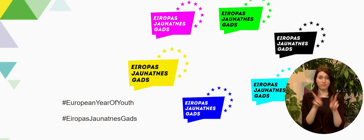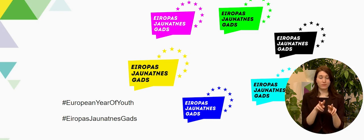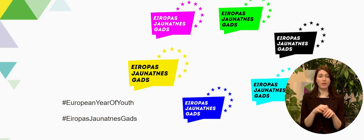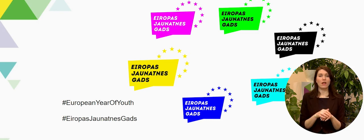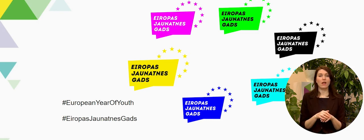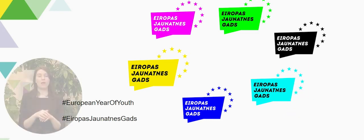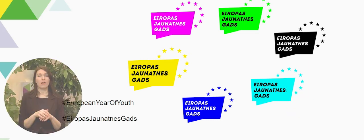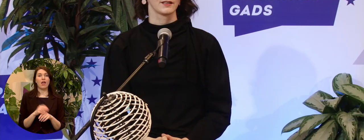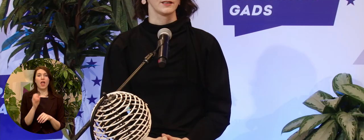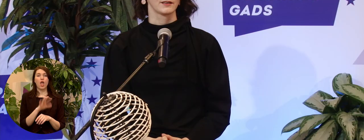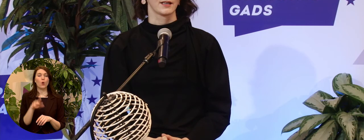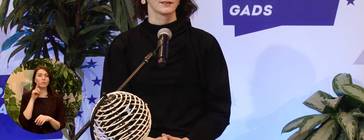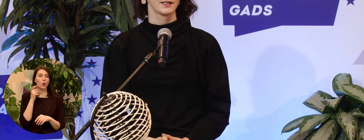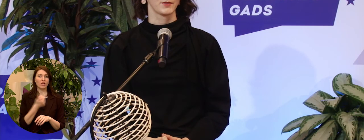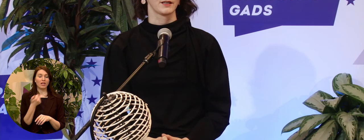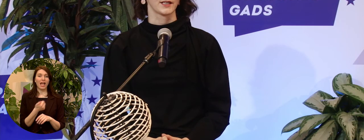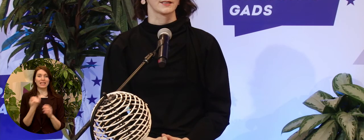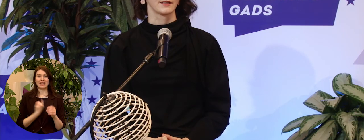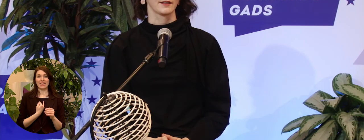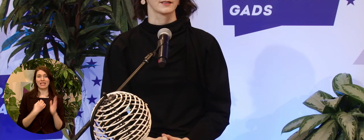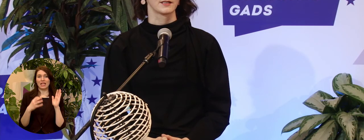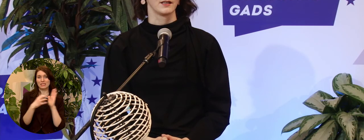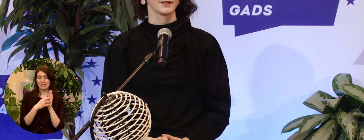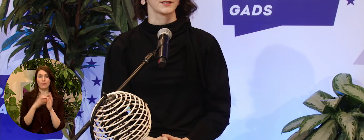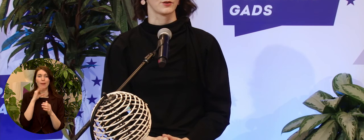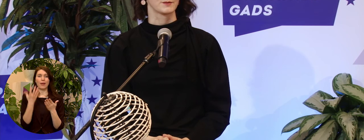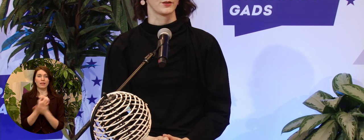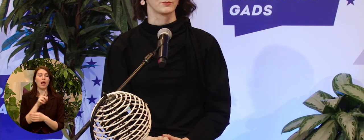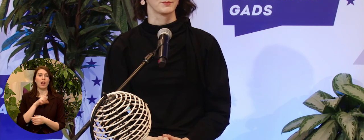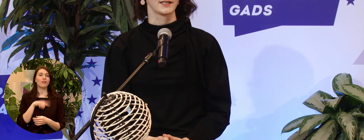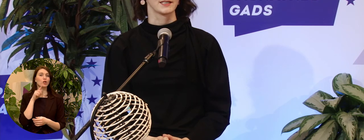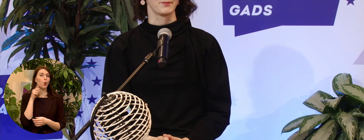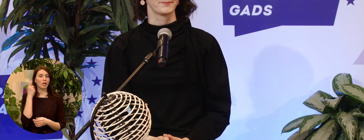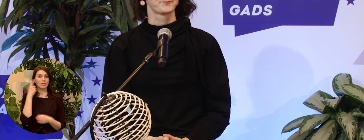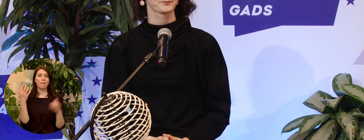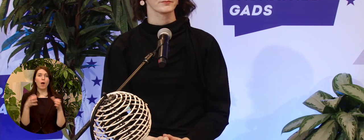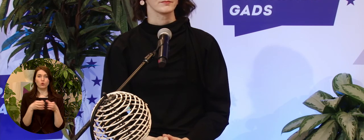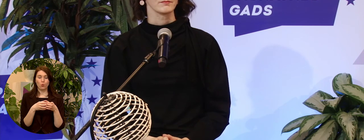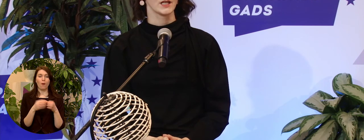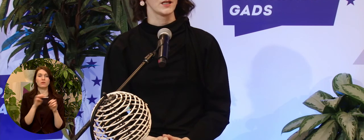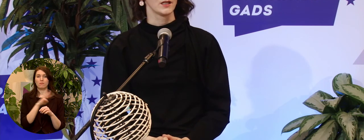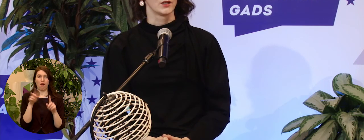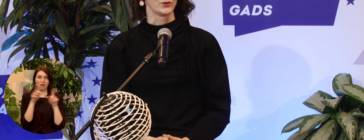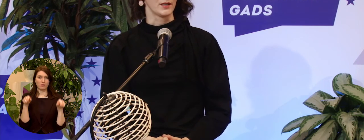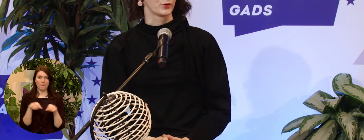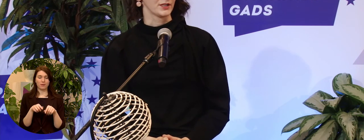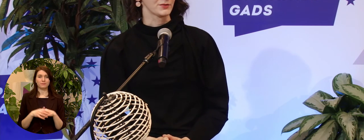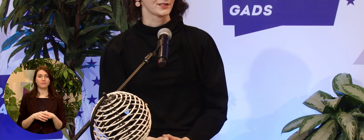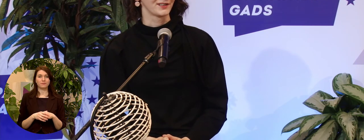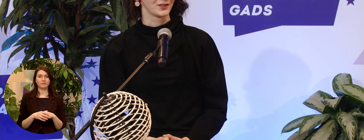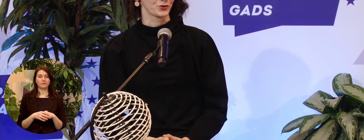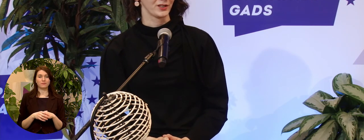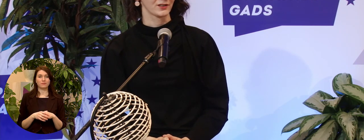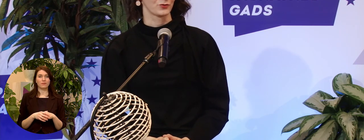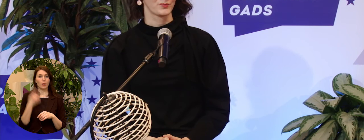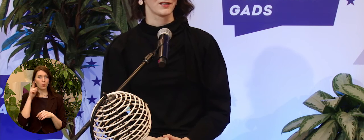Eiropas jaunatnes gada identitātes zīmi arī varēsiet atrast Latvijas jaunatnes padomjas mājas lapā. Un tā, protams,